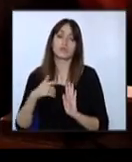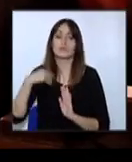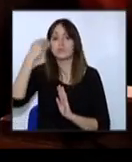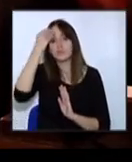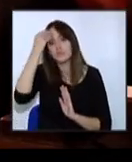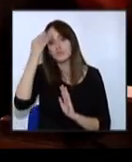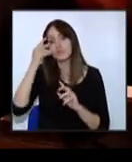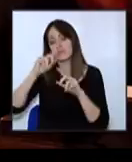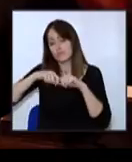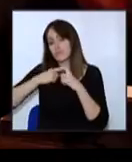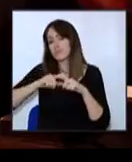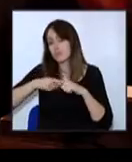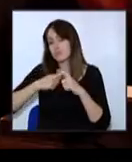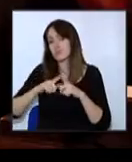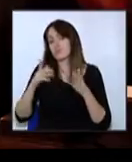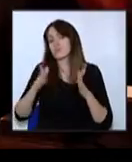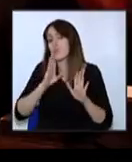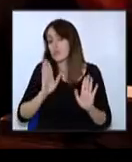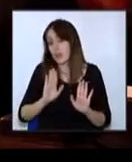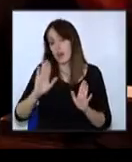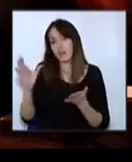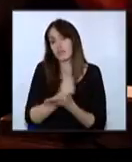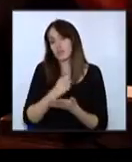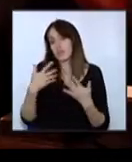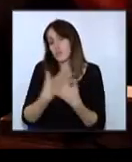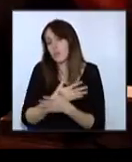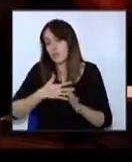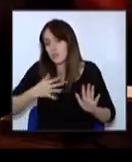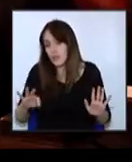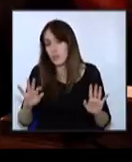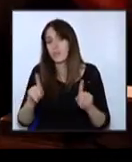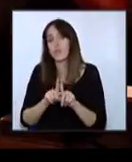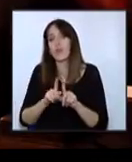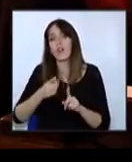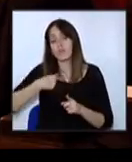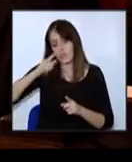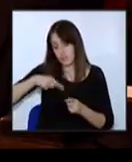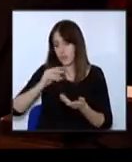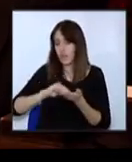no passa res, tothom es pot equivocar i a vegades nosaltres som els primers que ens equivoquem.